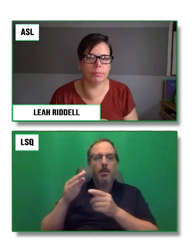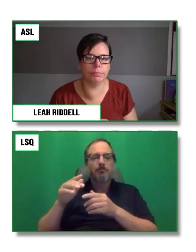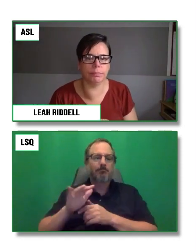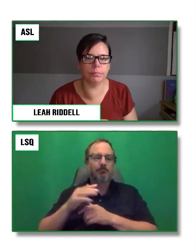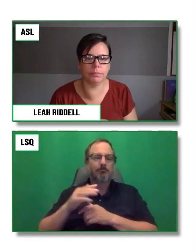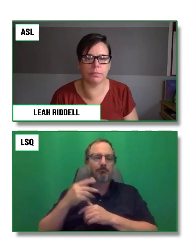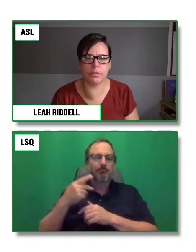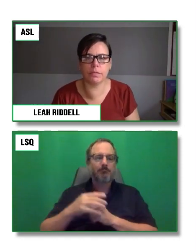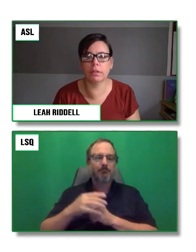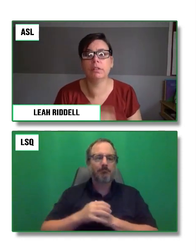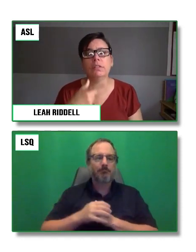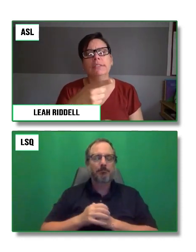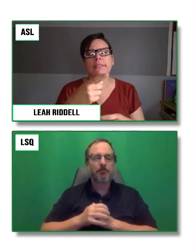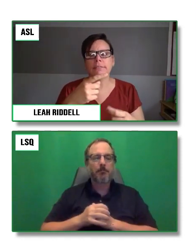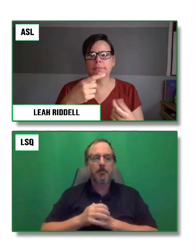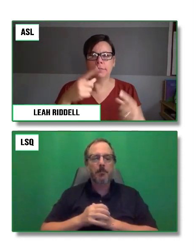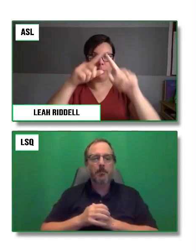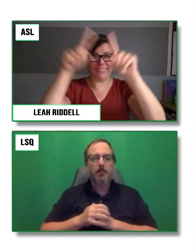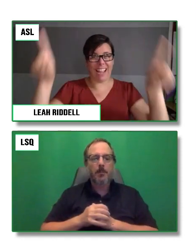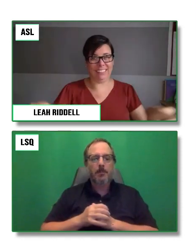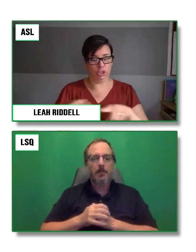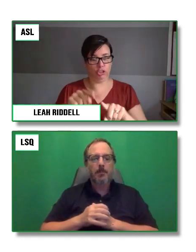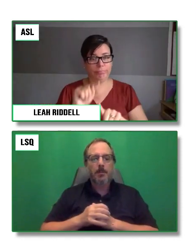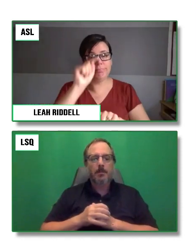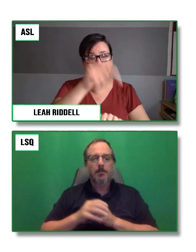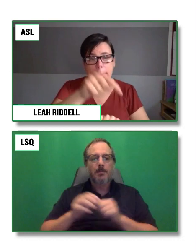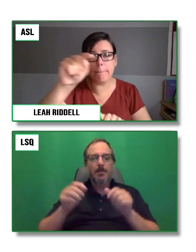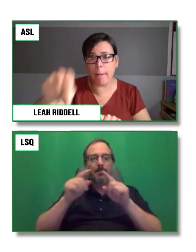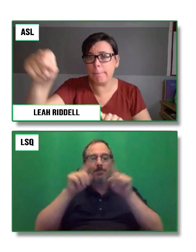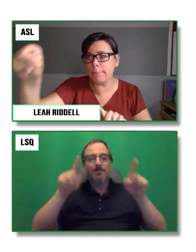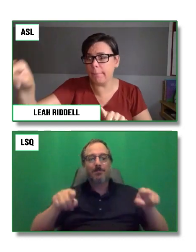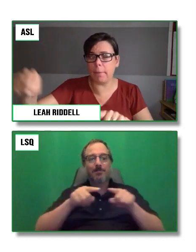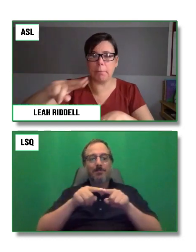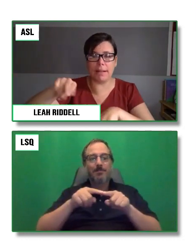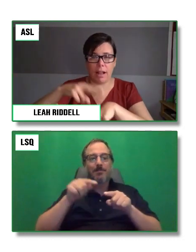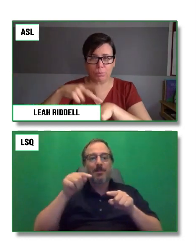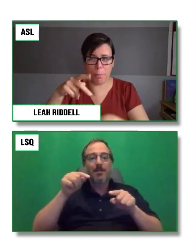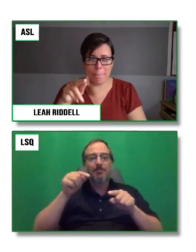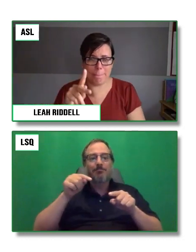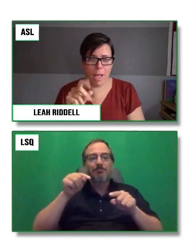cette carte qui est en bleu et qui illustre la nature.